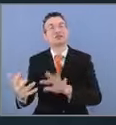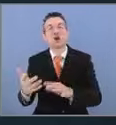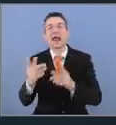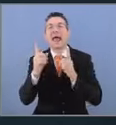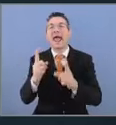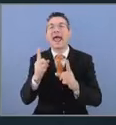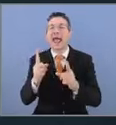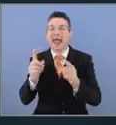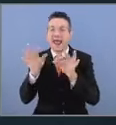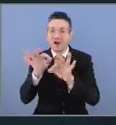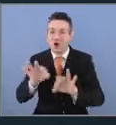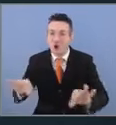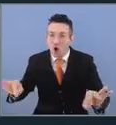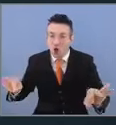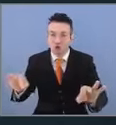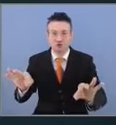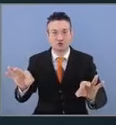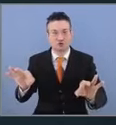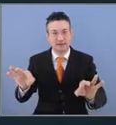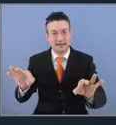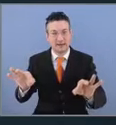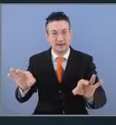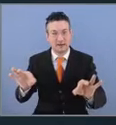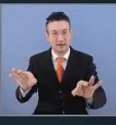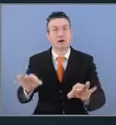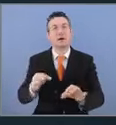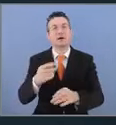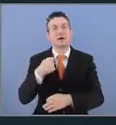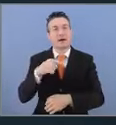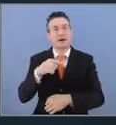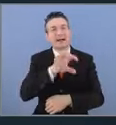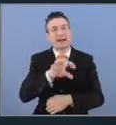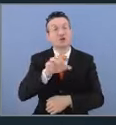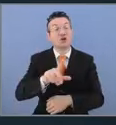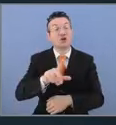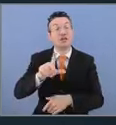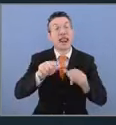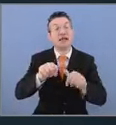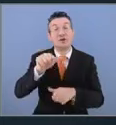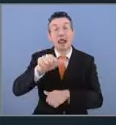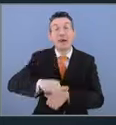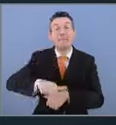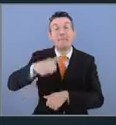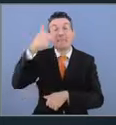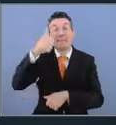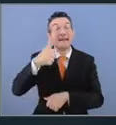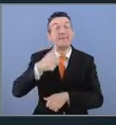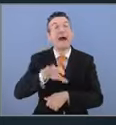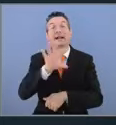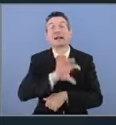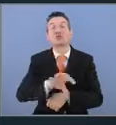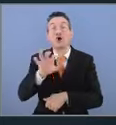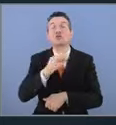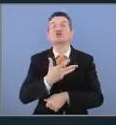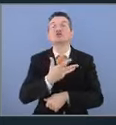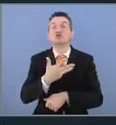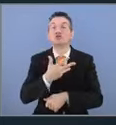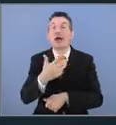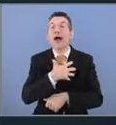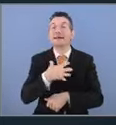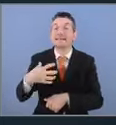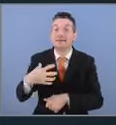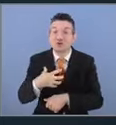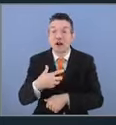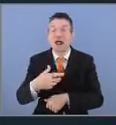che la Regione Lazio è la prima regione che si è dotata di un assessorato per la transizione